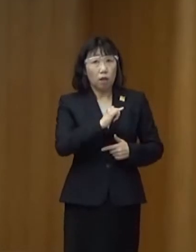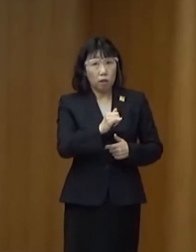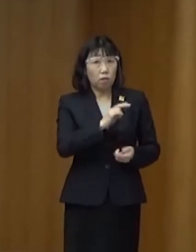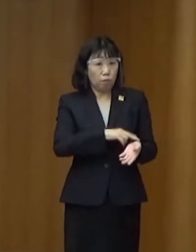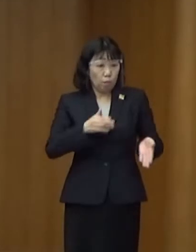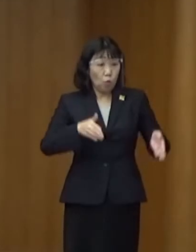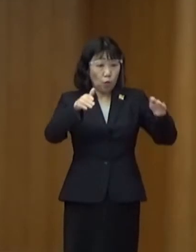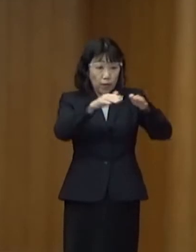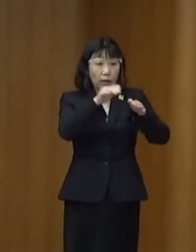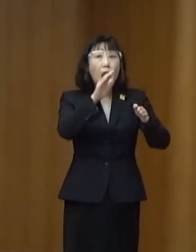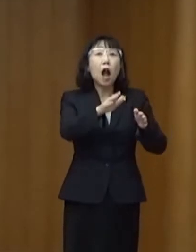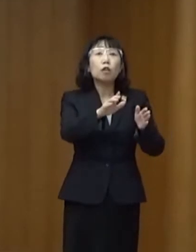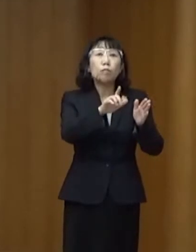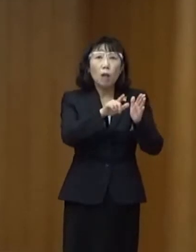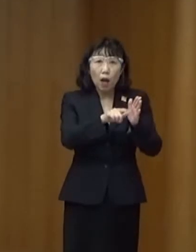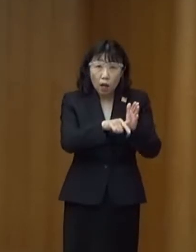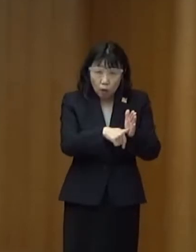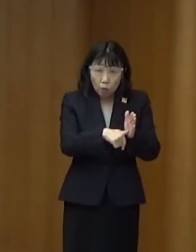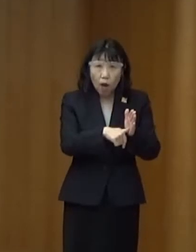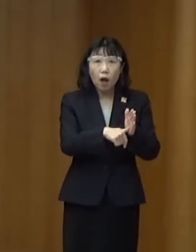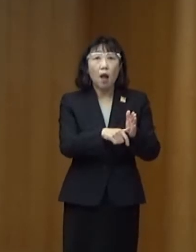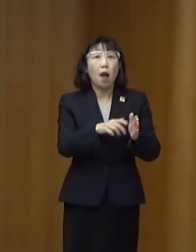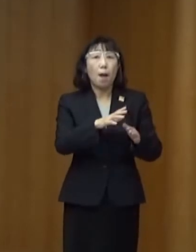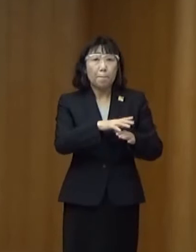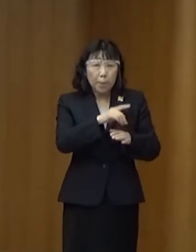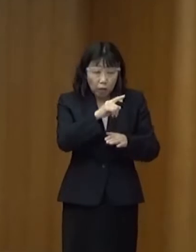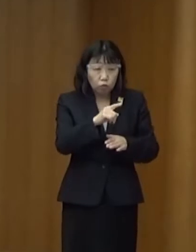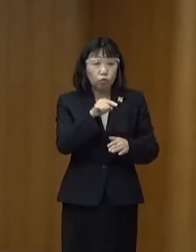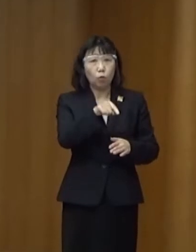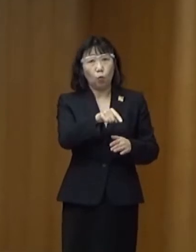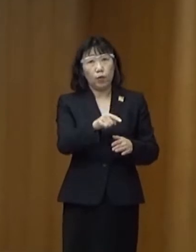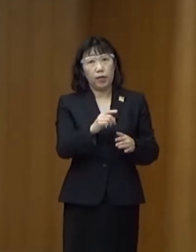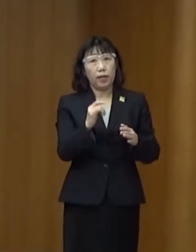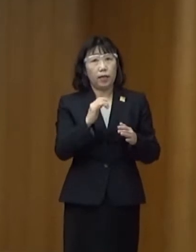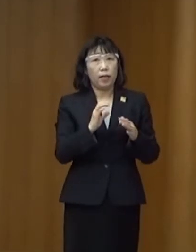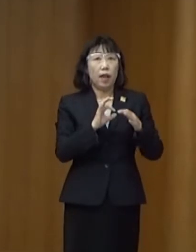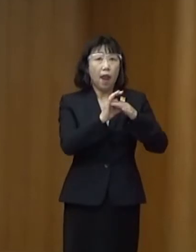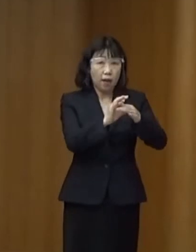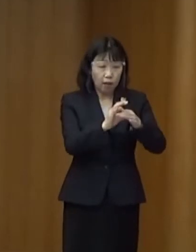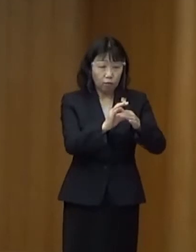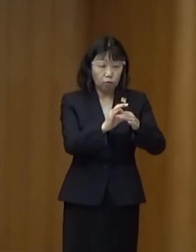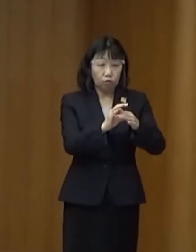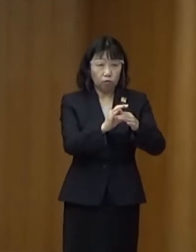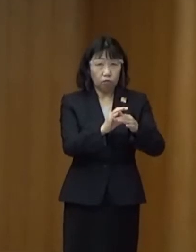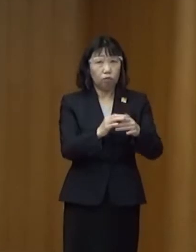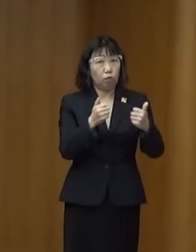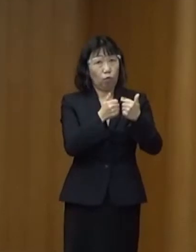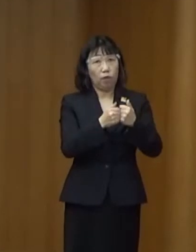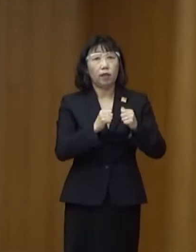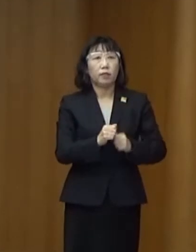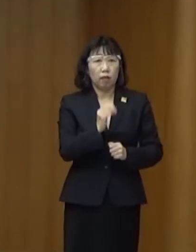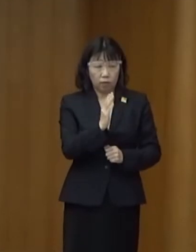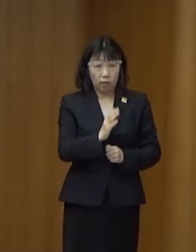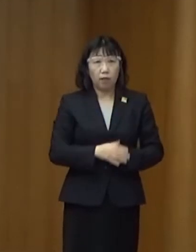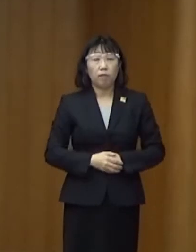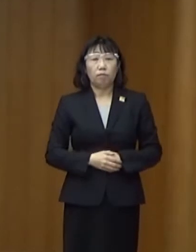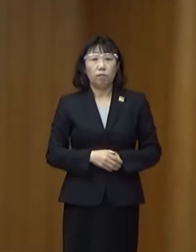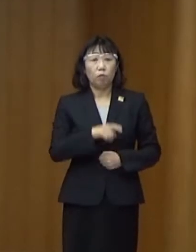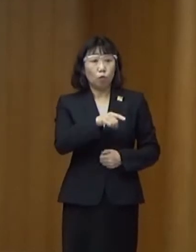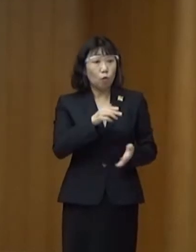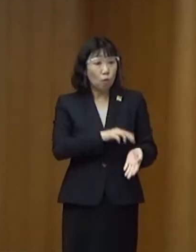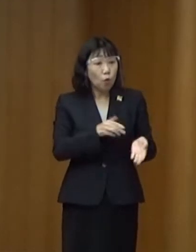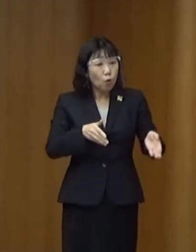かかりつけ医がいる場合、まずはかかりつけ医にご連絡をしていただきたいと思います。そしてかかりつけ医